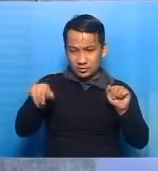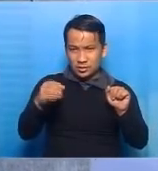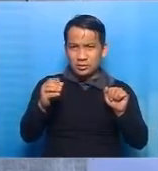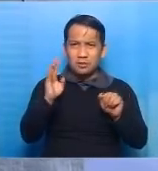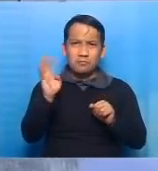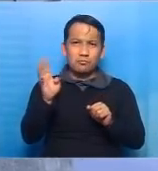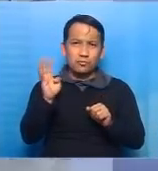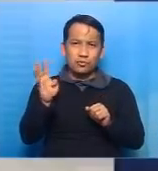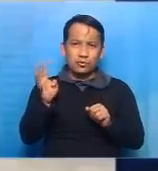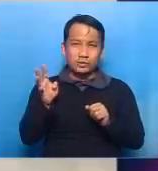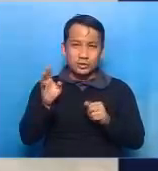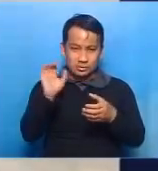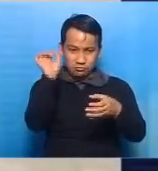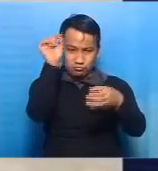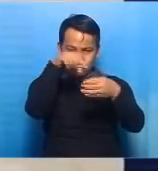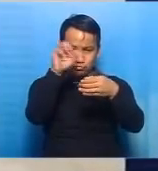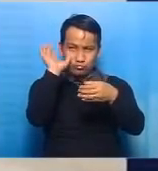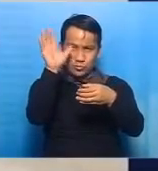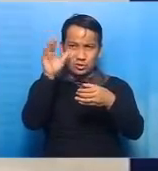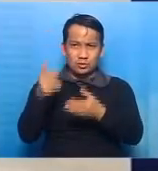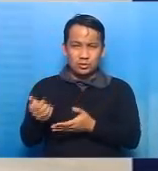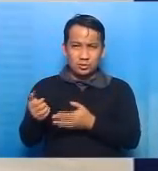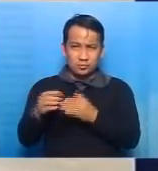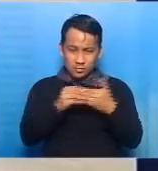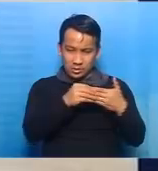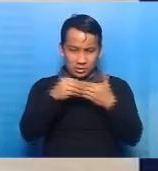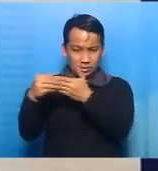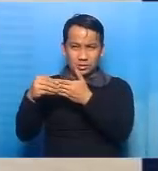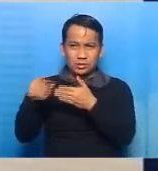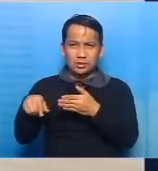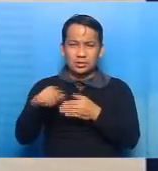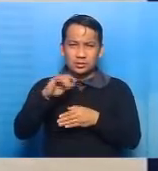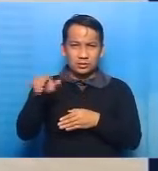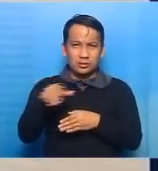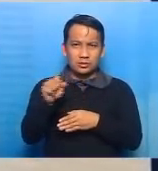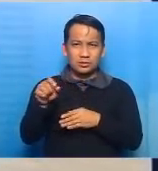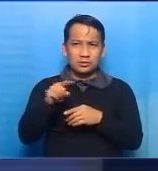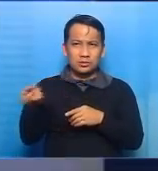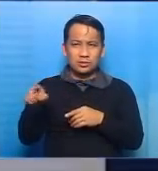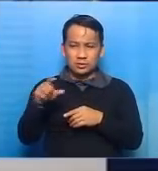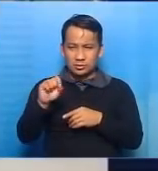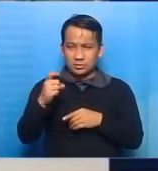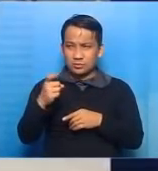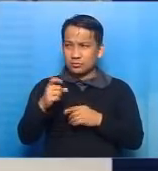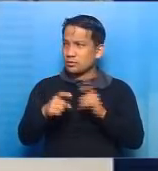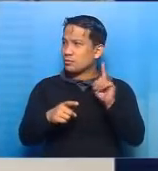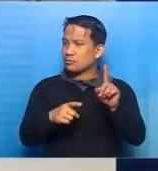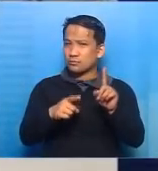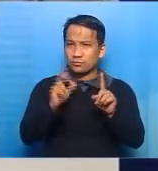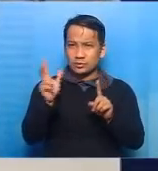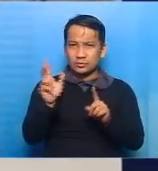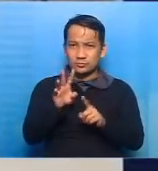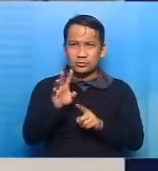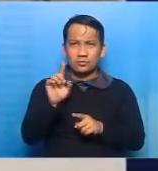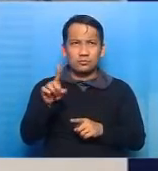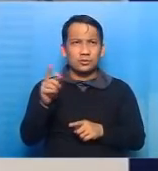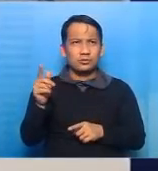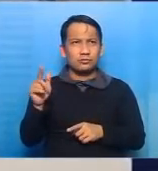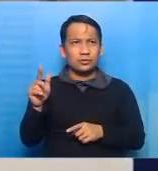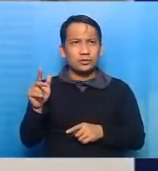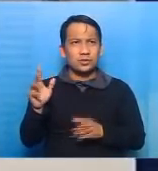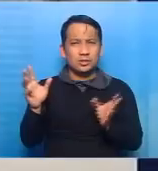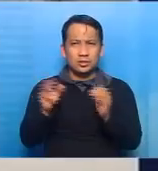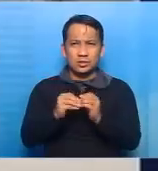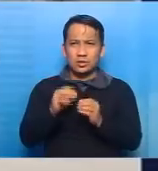ang pinukol ng PhilAm para buhatin ang league-leading Jazz kontra Sixers sa score na